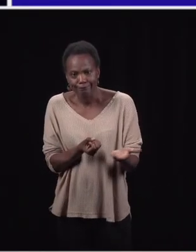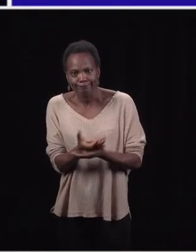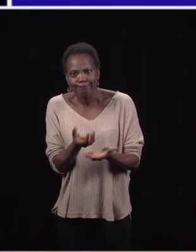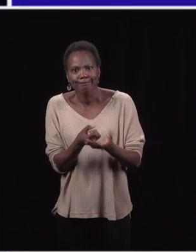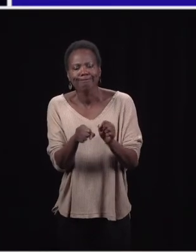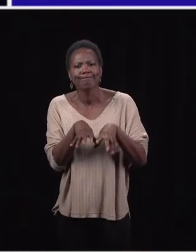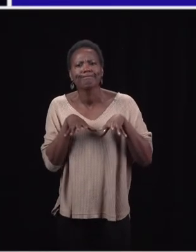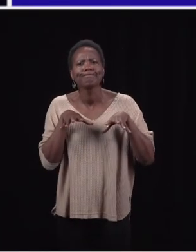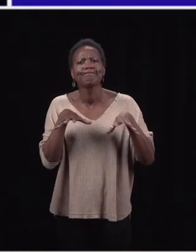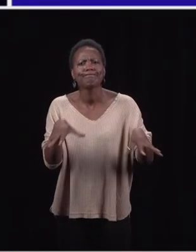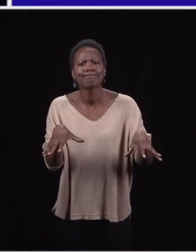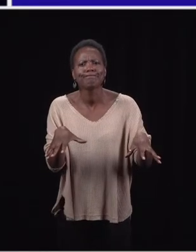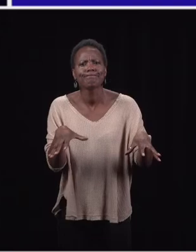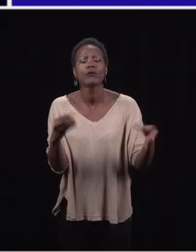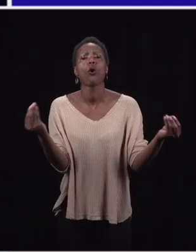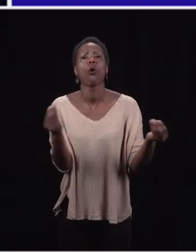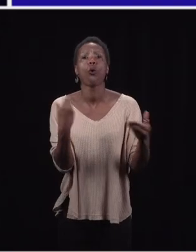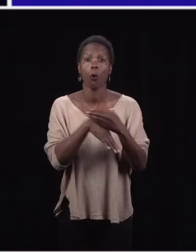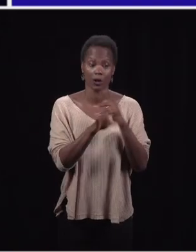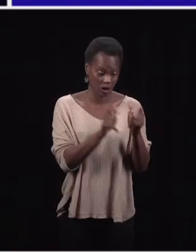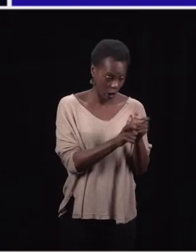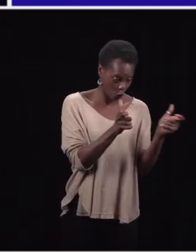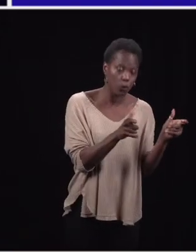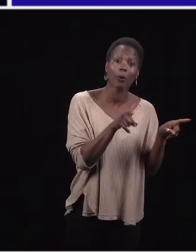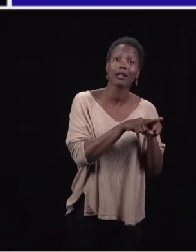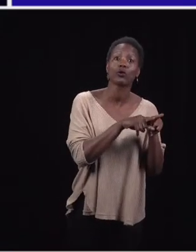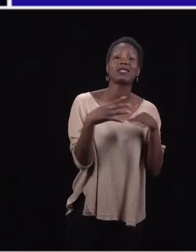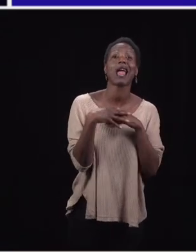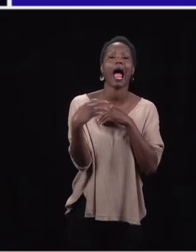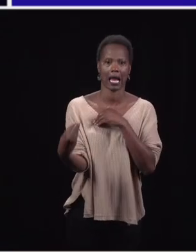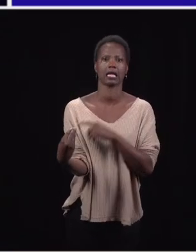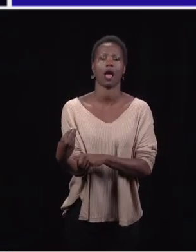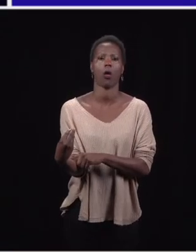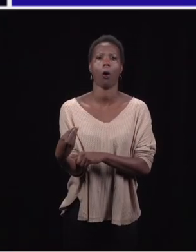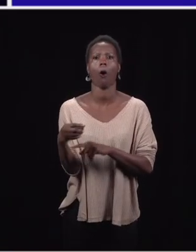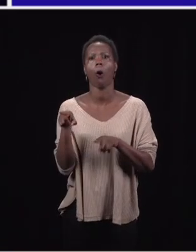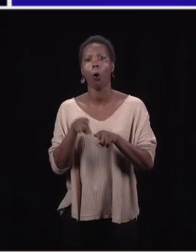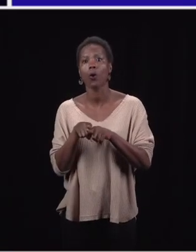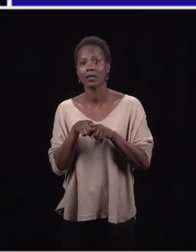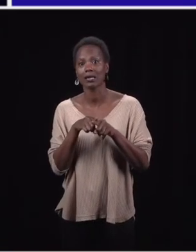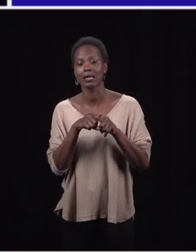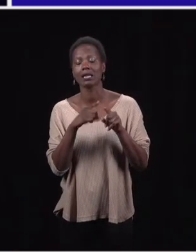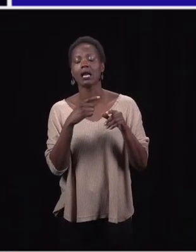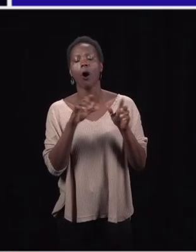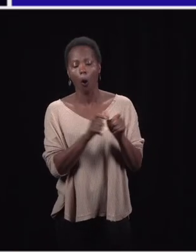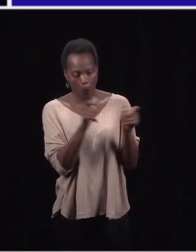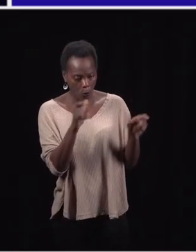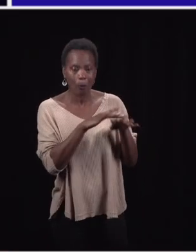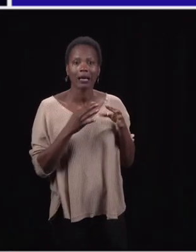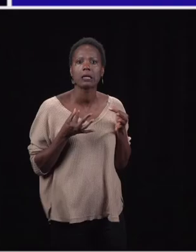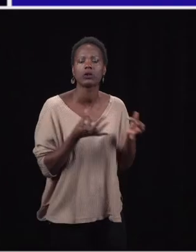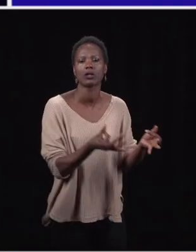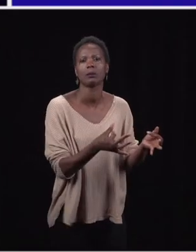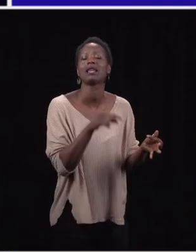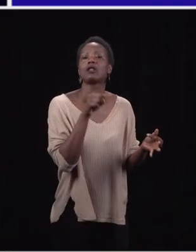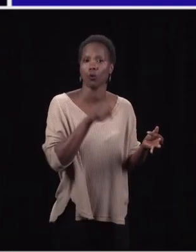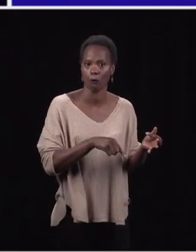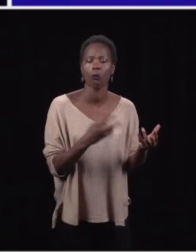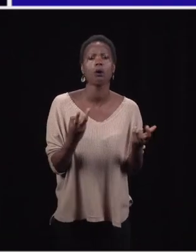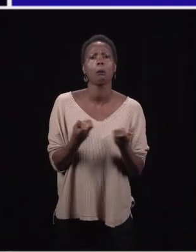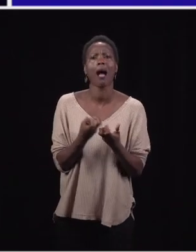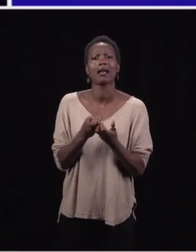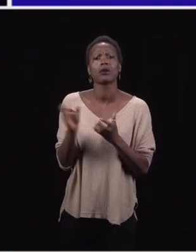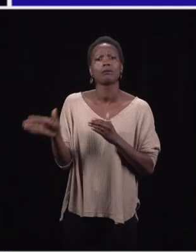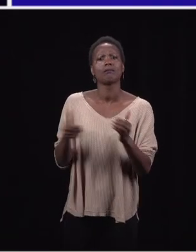en interne et en externe et aussi à sensibiliser le collectif du travail mais aussi les services des ressources humaines